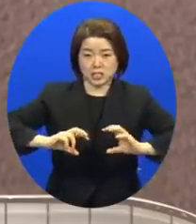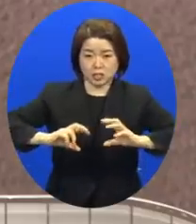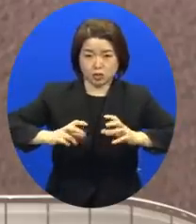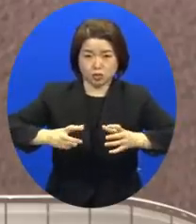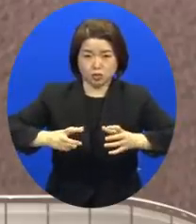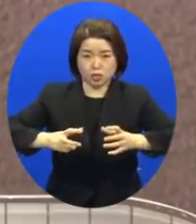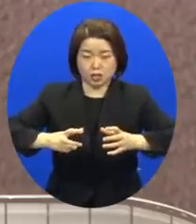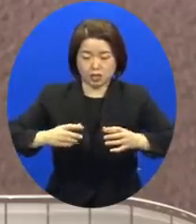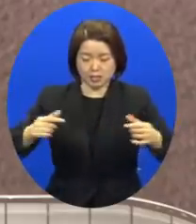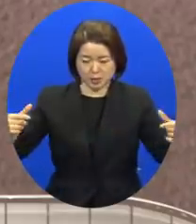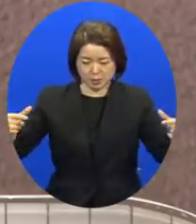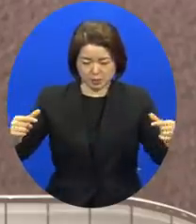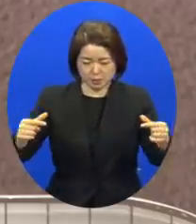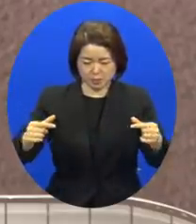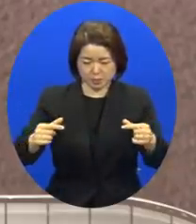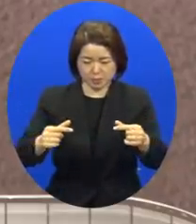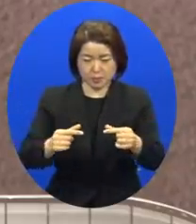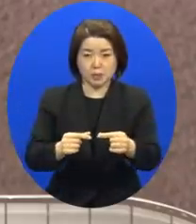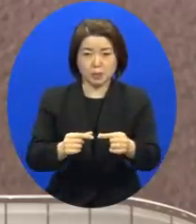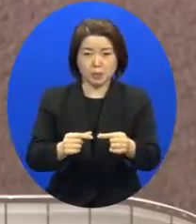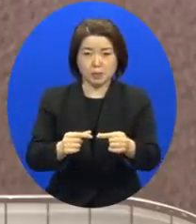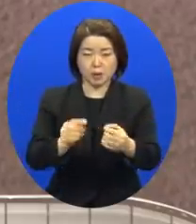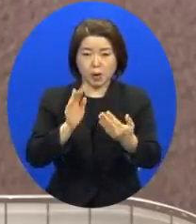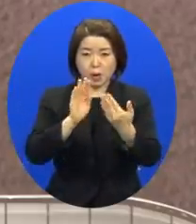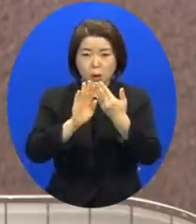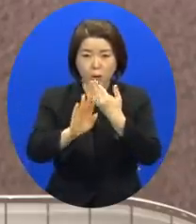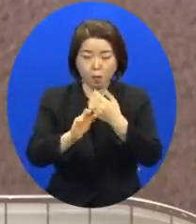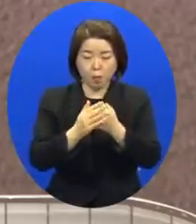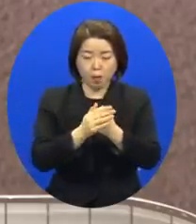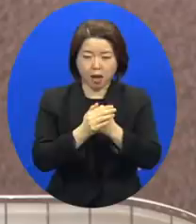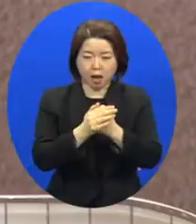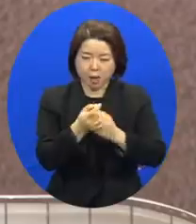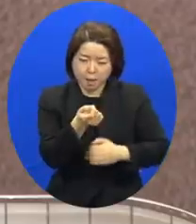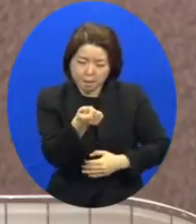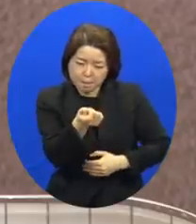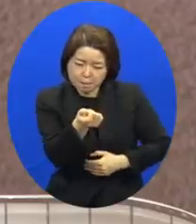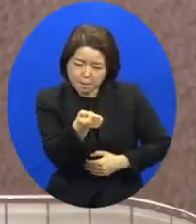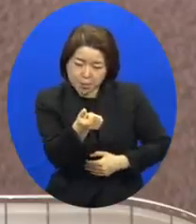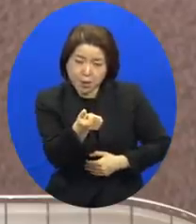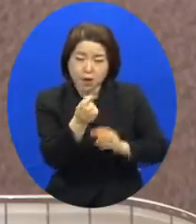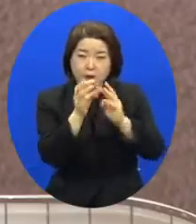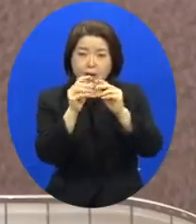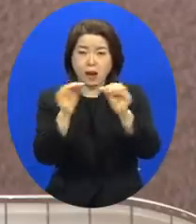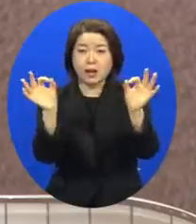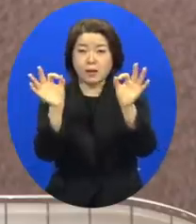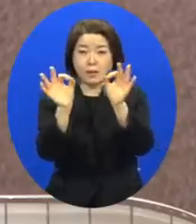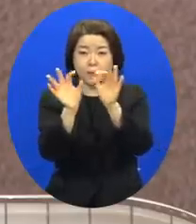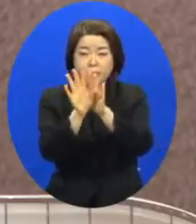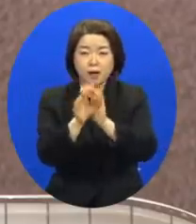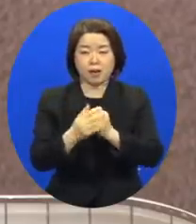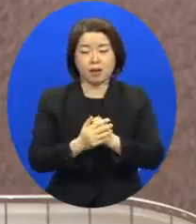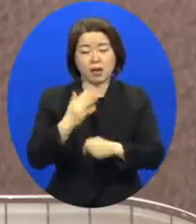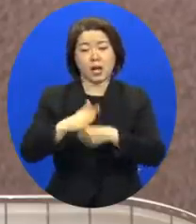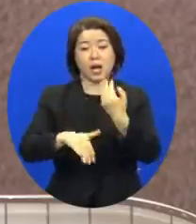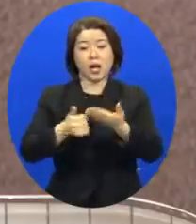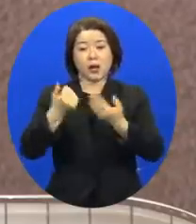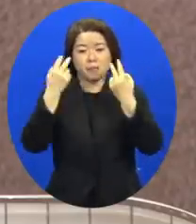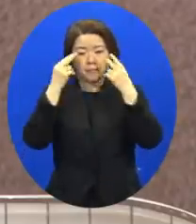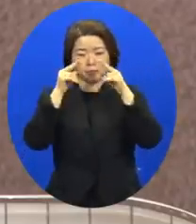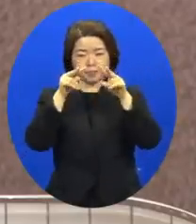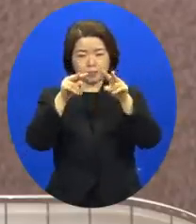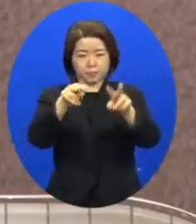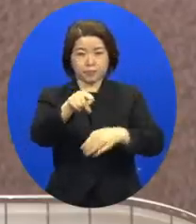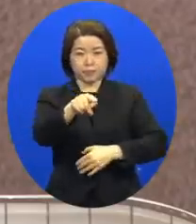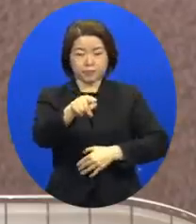점점 이렇게 작아 집니다 나중에는 거의 먼지처럼 작아져 버립니다 하나님이 보시는 눈에는 이